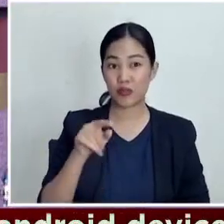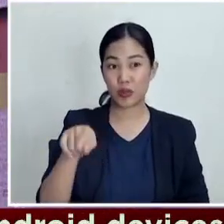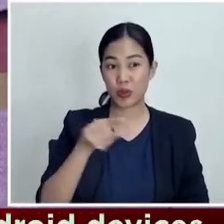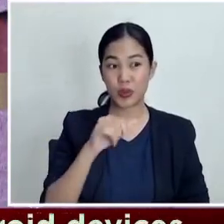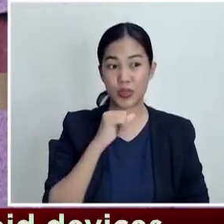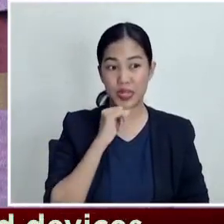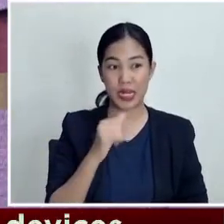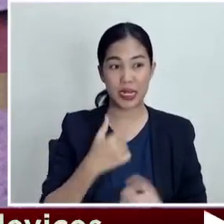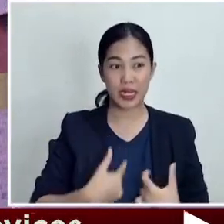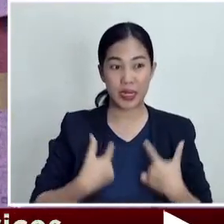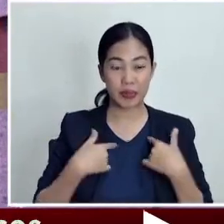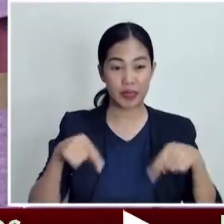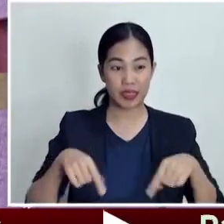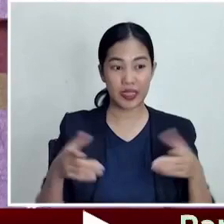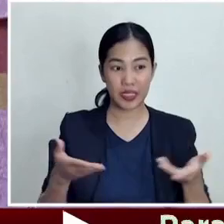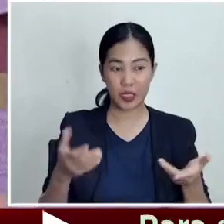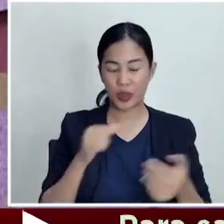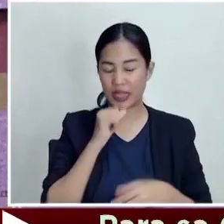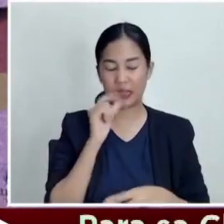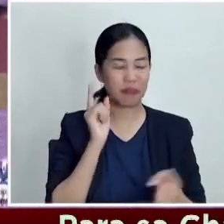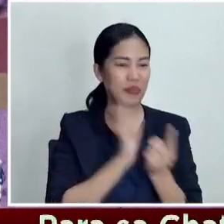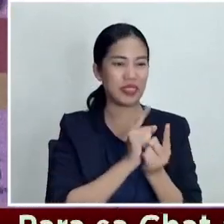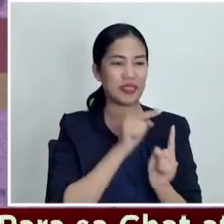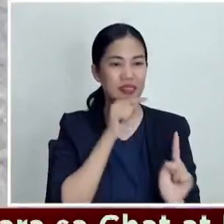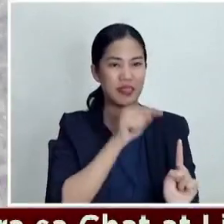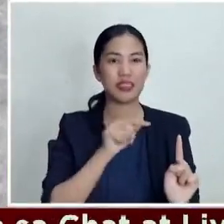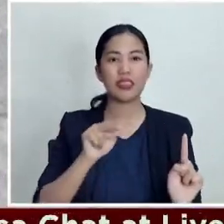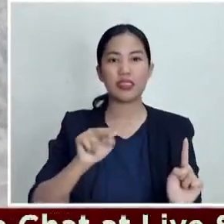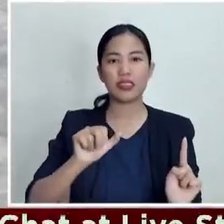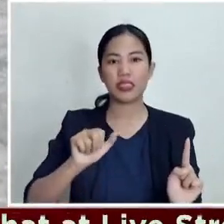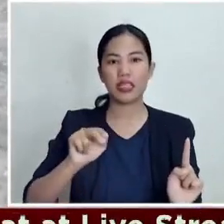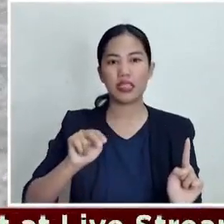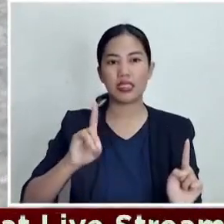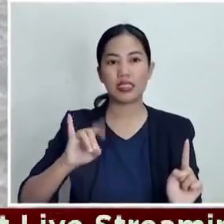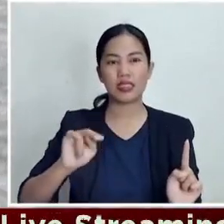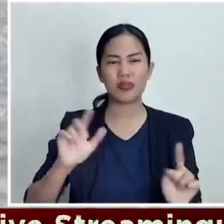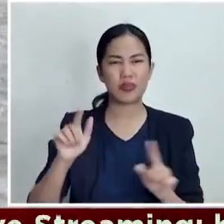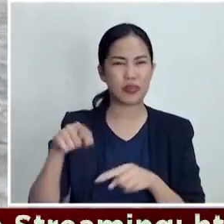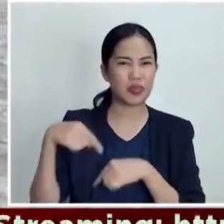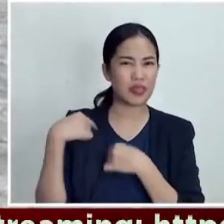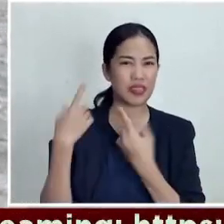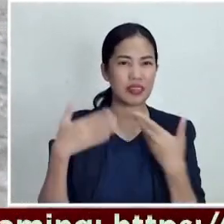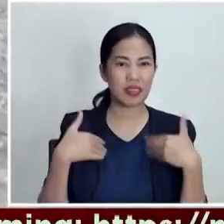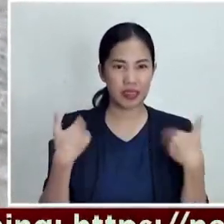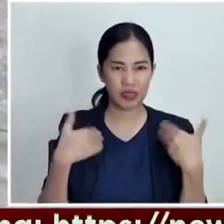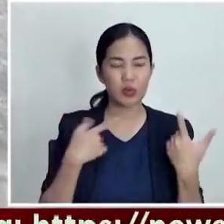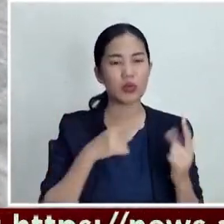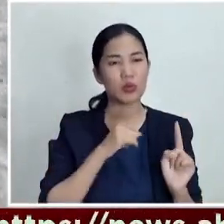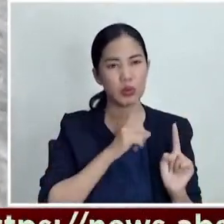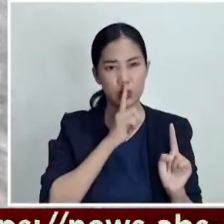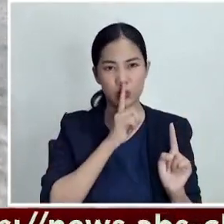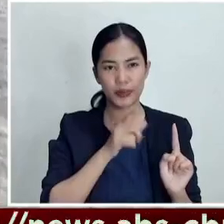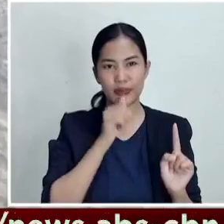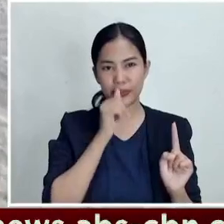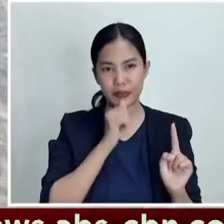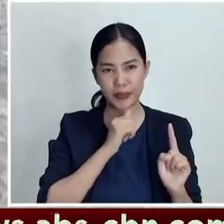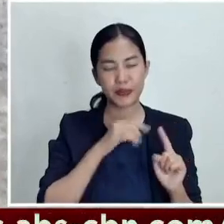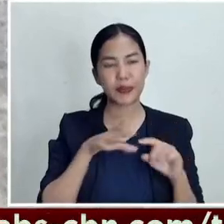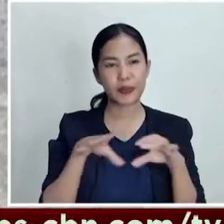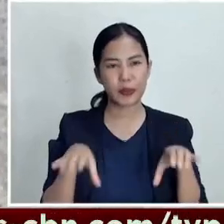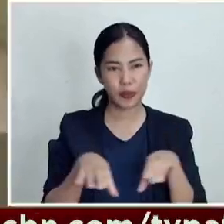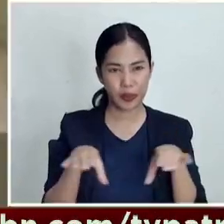si Nanding. Dahil si Nanding, andito na yan, malilit pa kami. Talagang masipag na nangangalakal. Siya